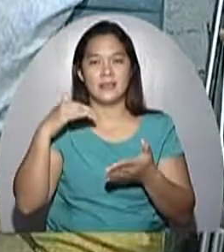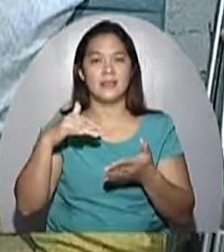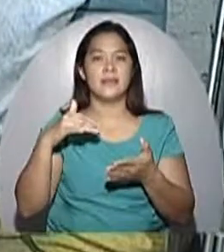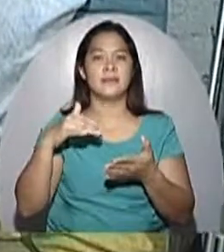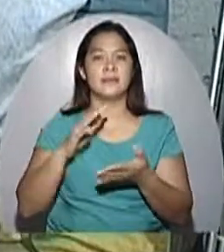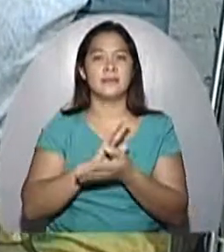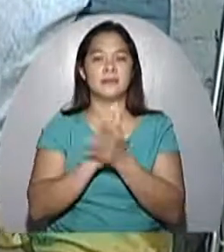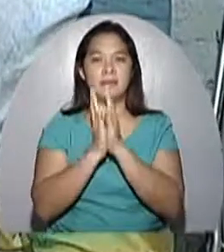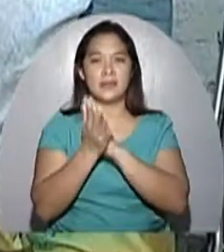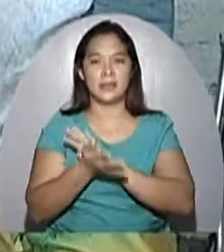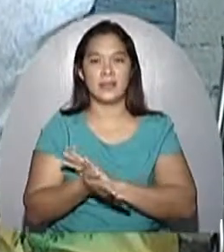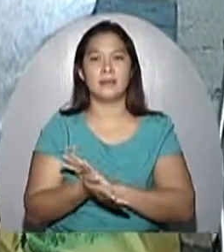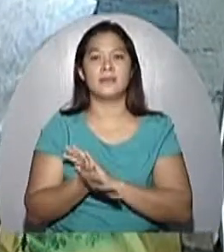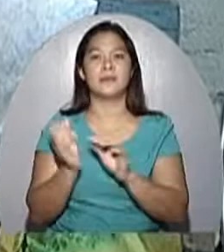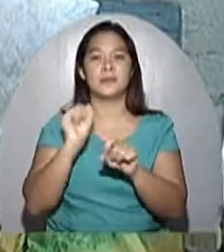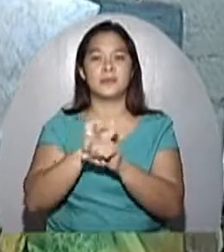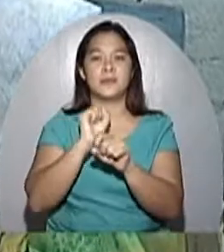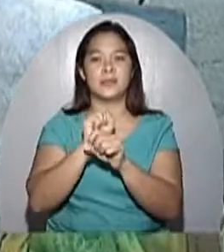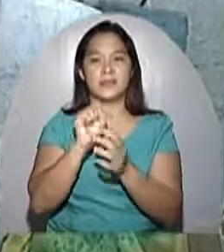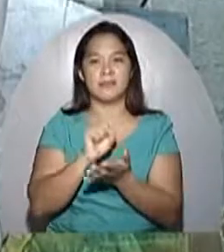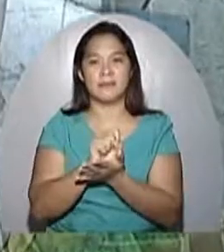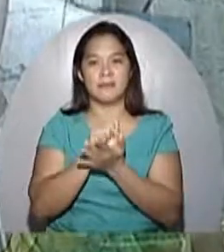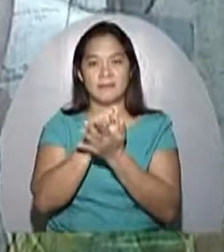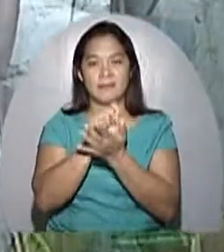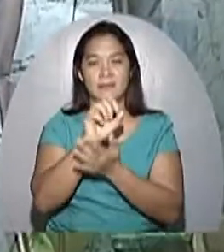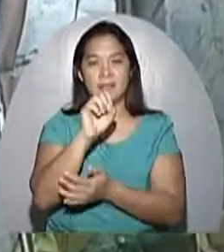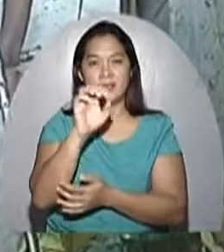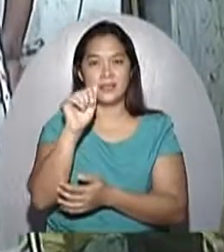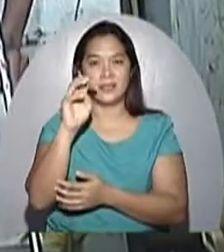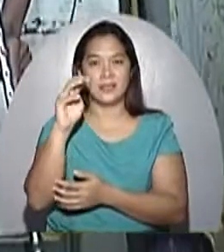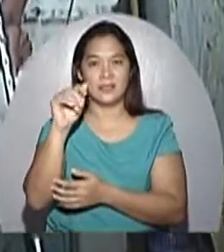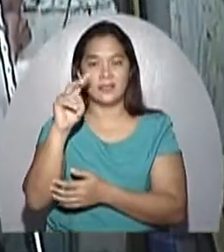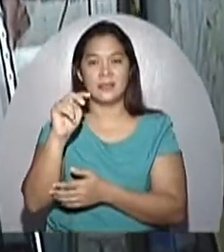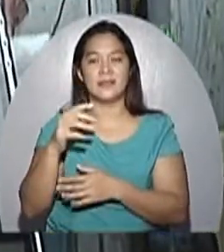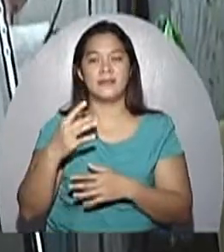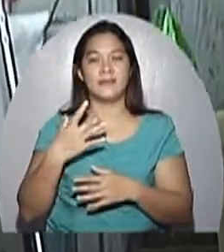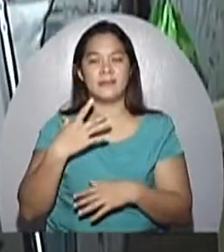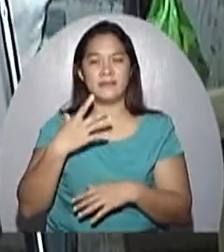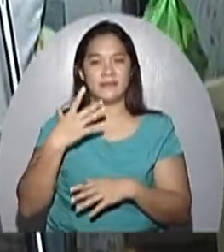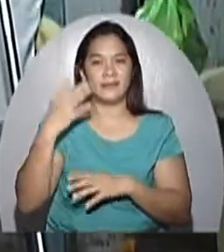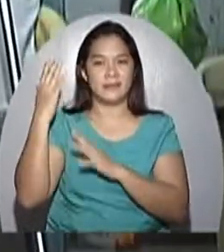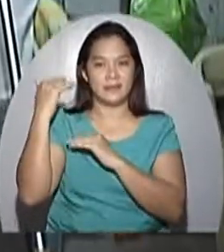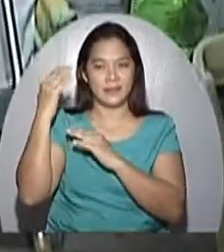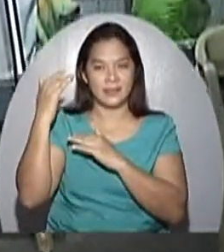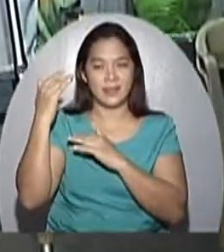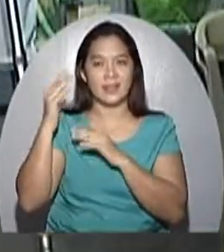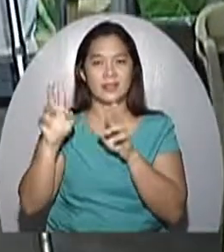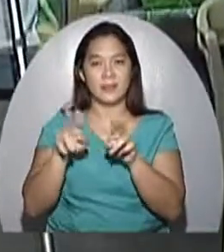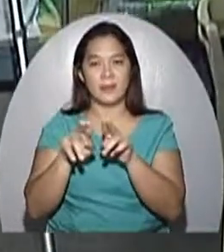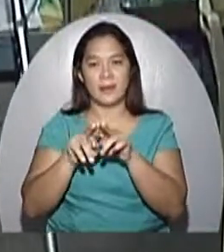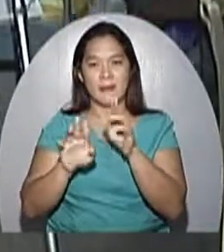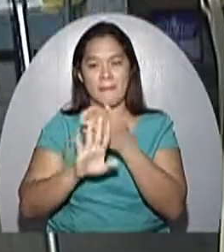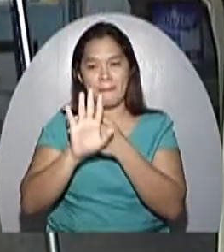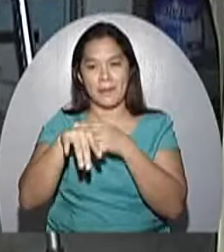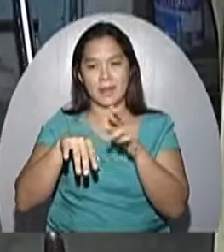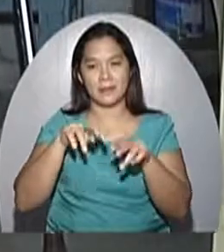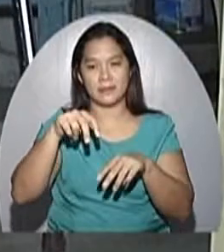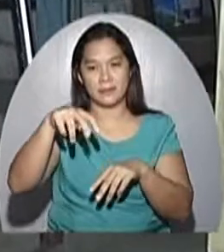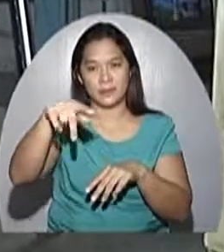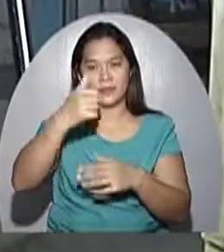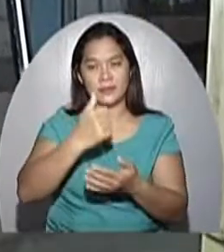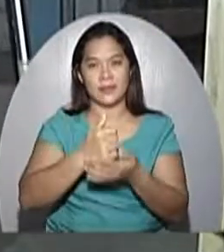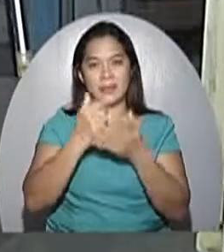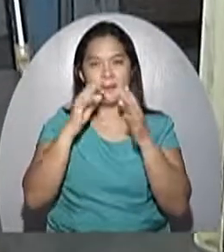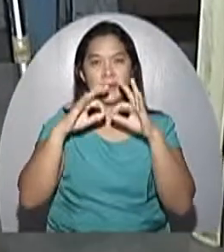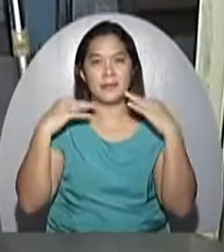pag-aaral para maging isang seaman balang araw. Inaasam rin niya na bumalik sa kanyang normal na paglalakad para